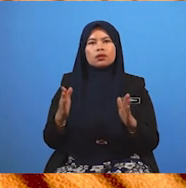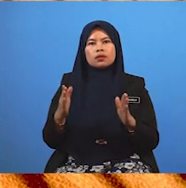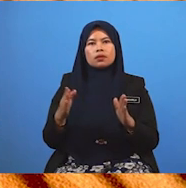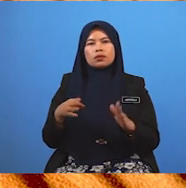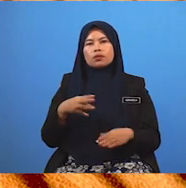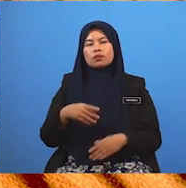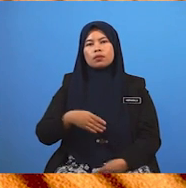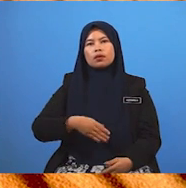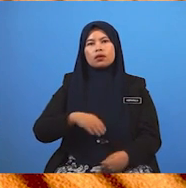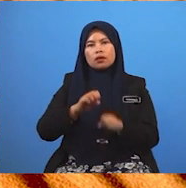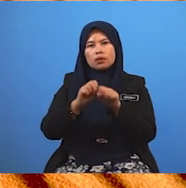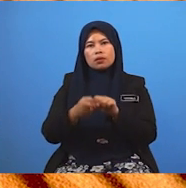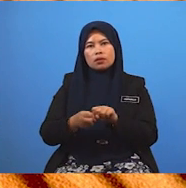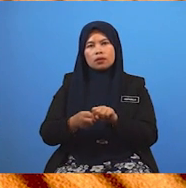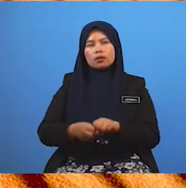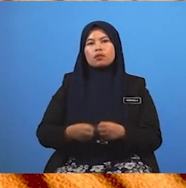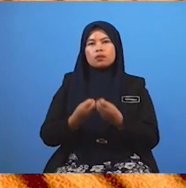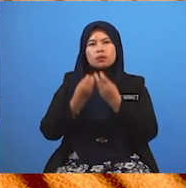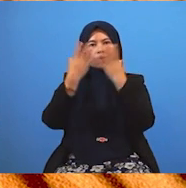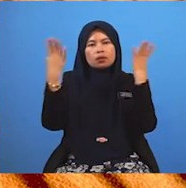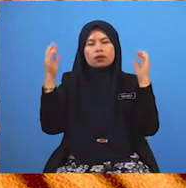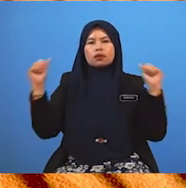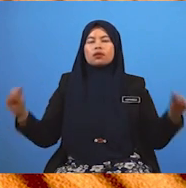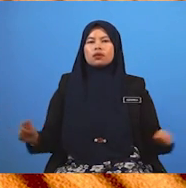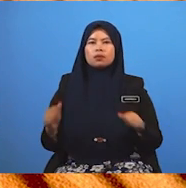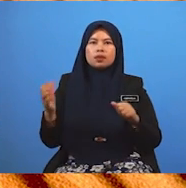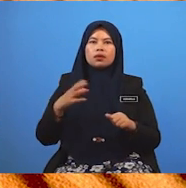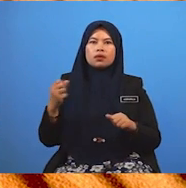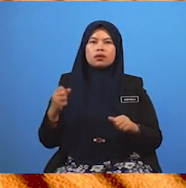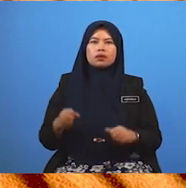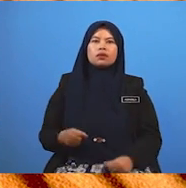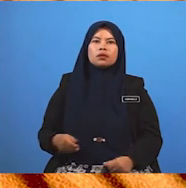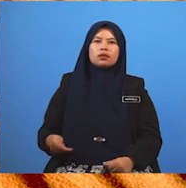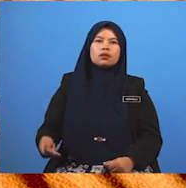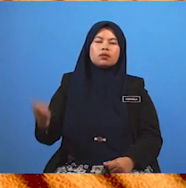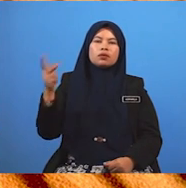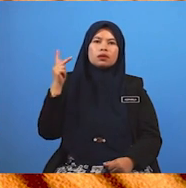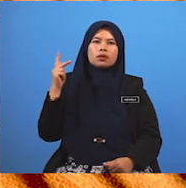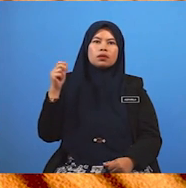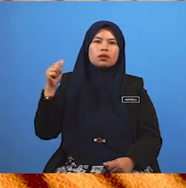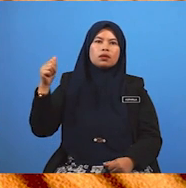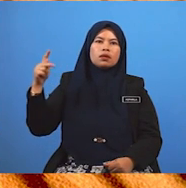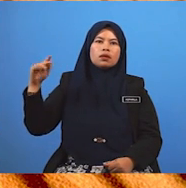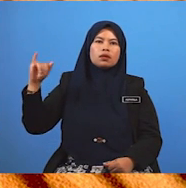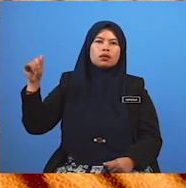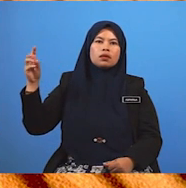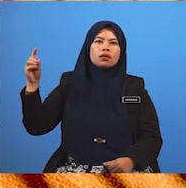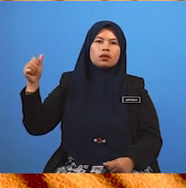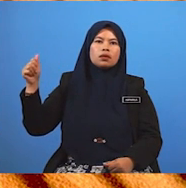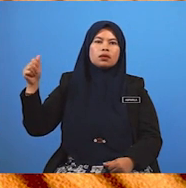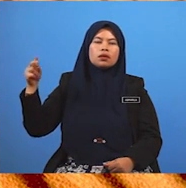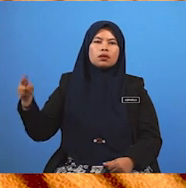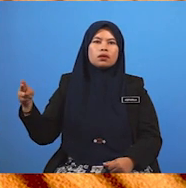dan memperteguhkan akidah dengan berpegang dengan rukun iman. Segala tanda-tanda di atas